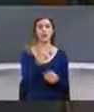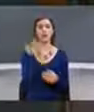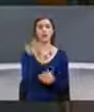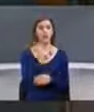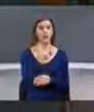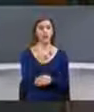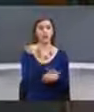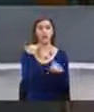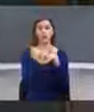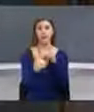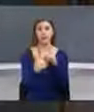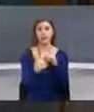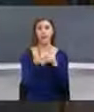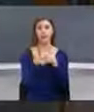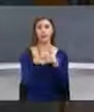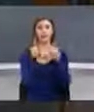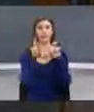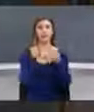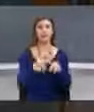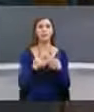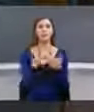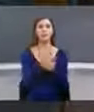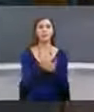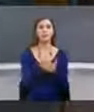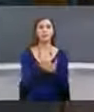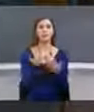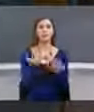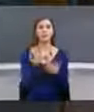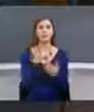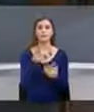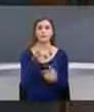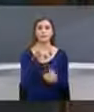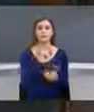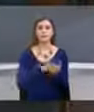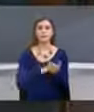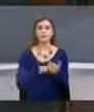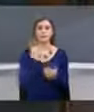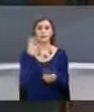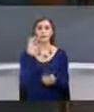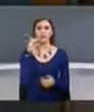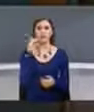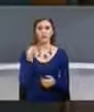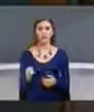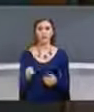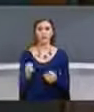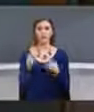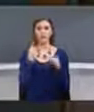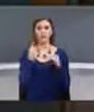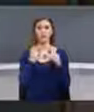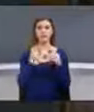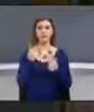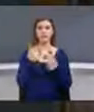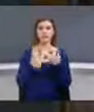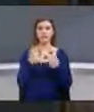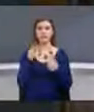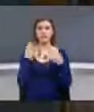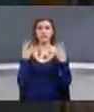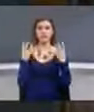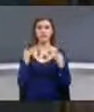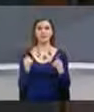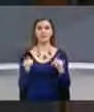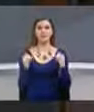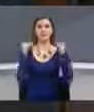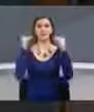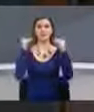i barabartë arrihet vetëm atëherë kur 20% e njerëz gjini është